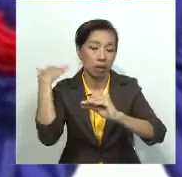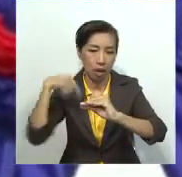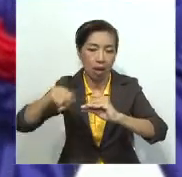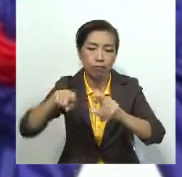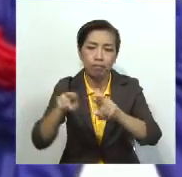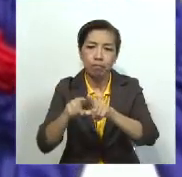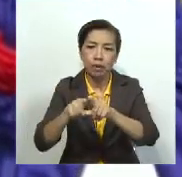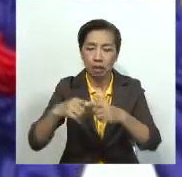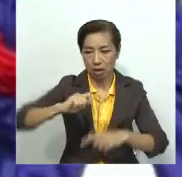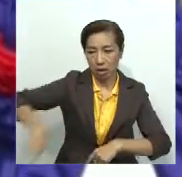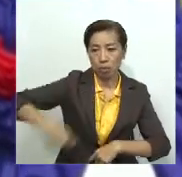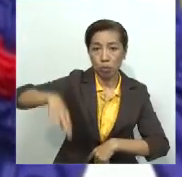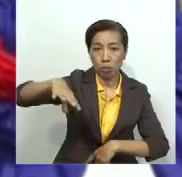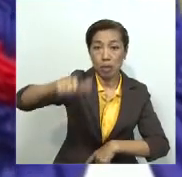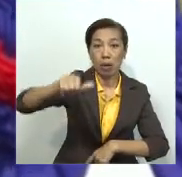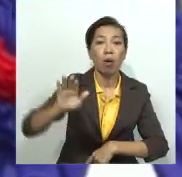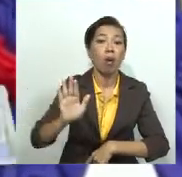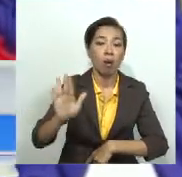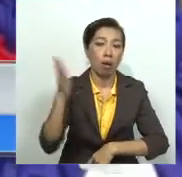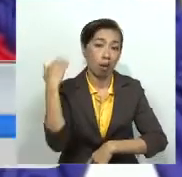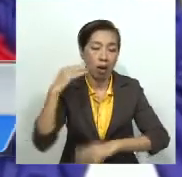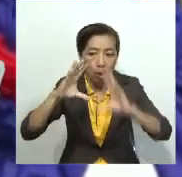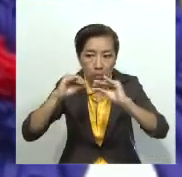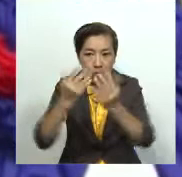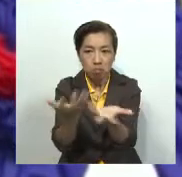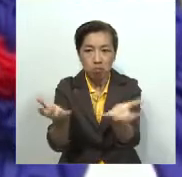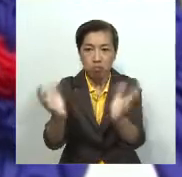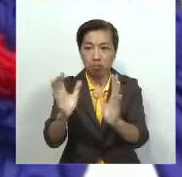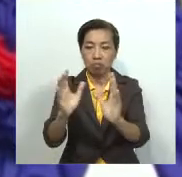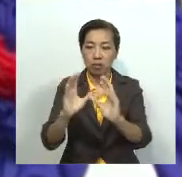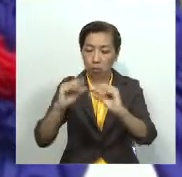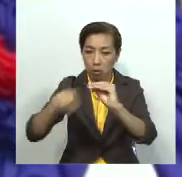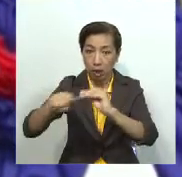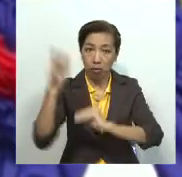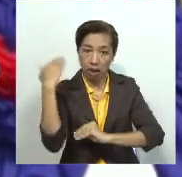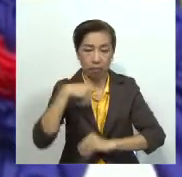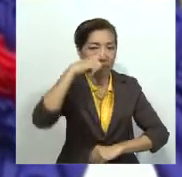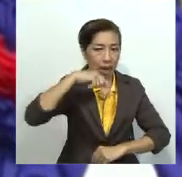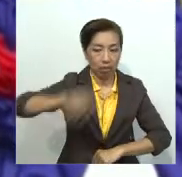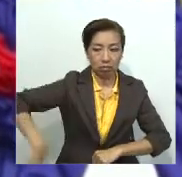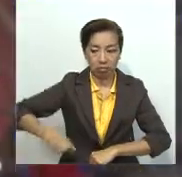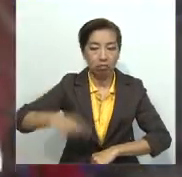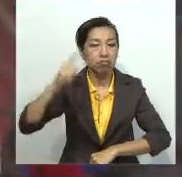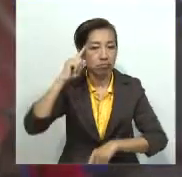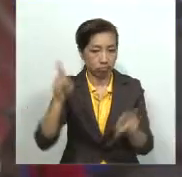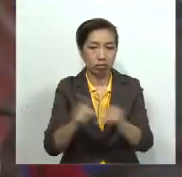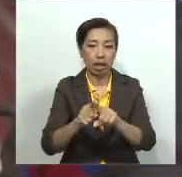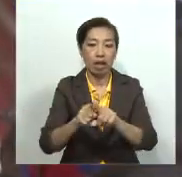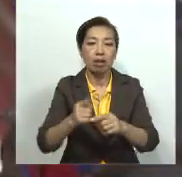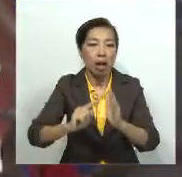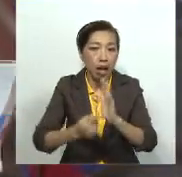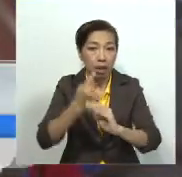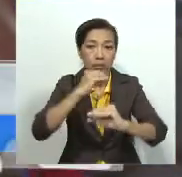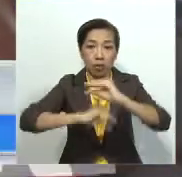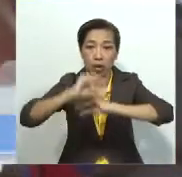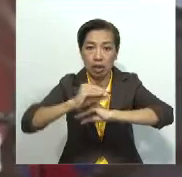ณกรุงพนมเปญซึ่งในการประชุมร่วมเต็มคณะครั้งนั้นเราทั้งสองฝ่ายได้แสดงความยินดีต่อการเริ่มก่อสร้างสะ